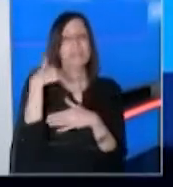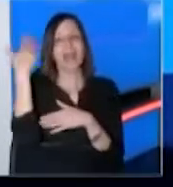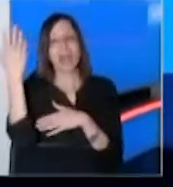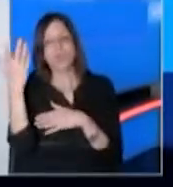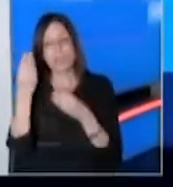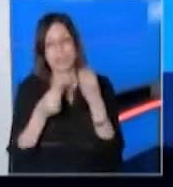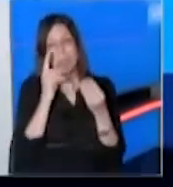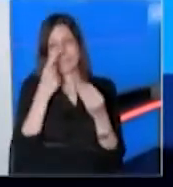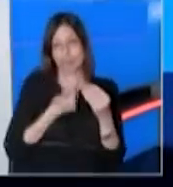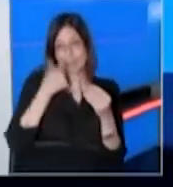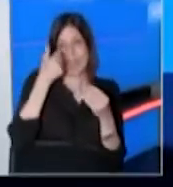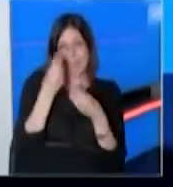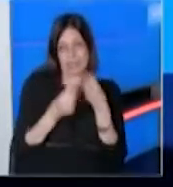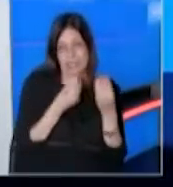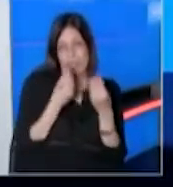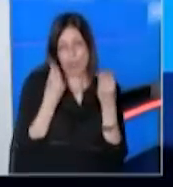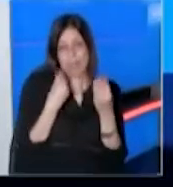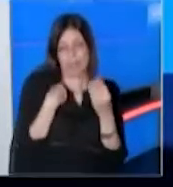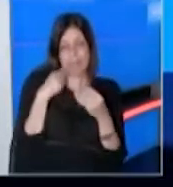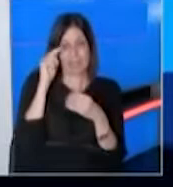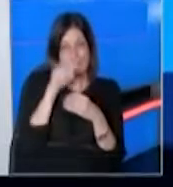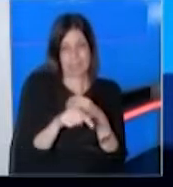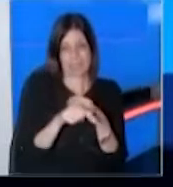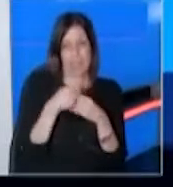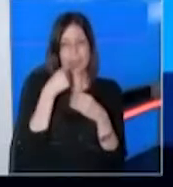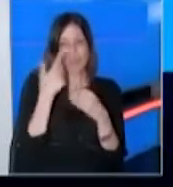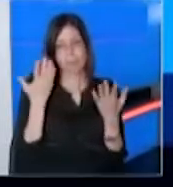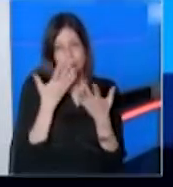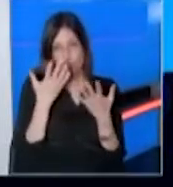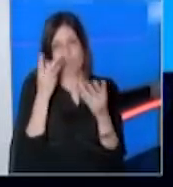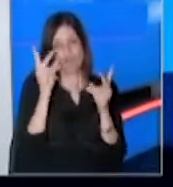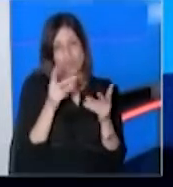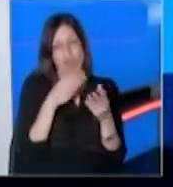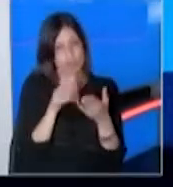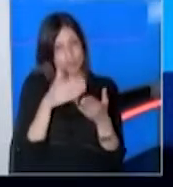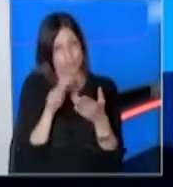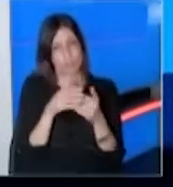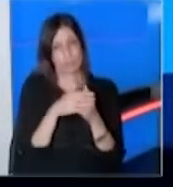המשחק. מי שמנהל את המשחק, אנחנו נגיע עוד רגע. עד עכשיו אמרנו מה קורה. אפשר לעבור הלאה.